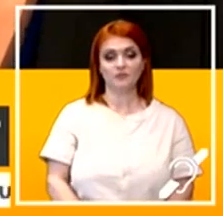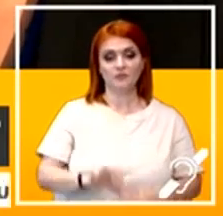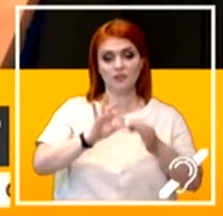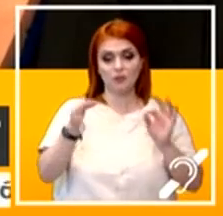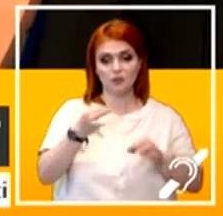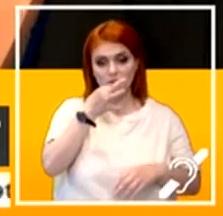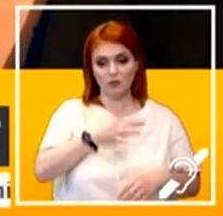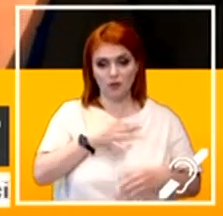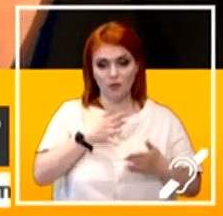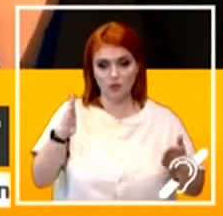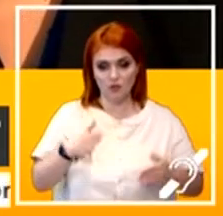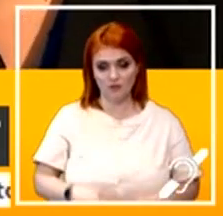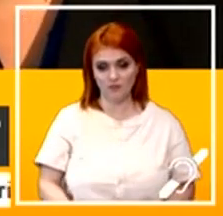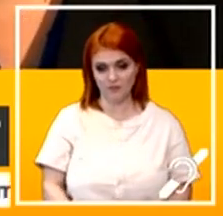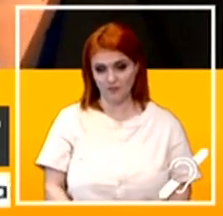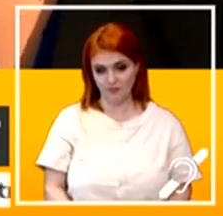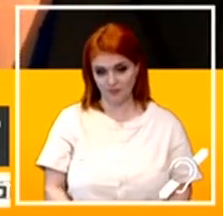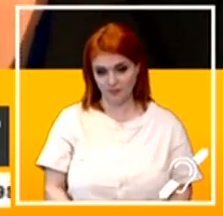multe detalii. Angelina, bună seara, te ascultăm!